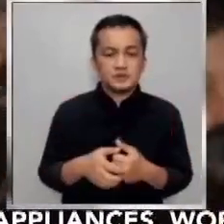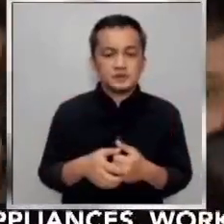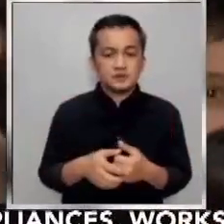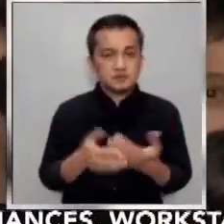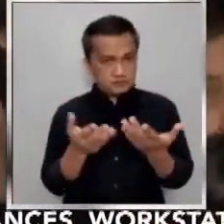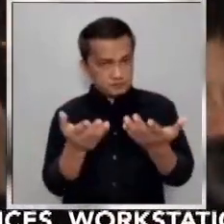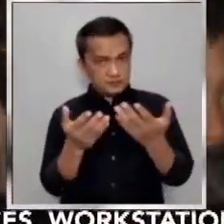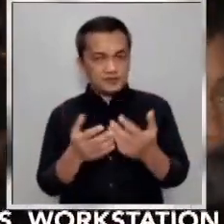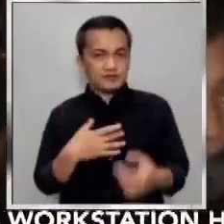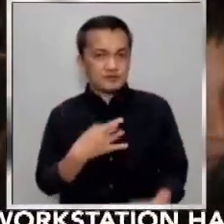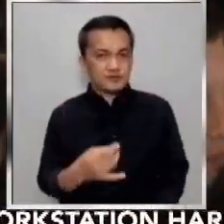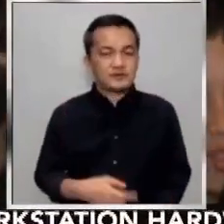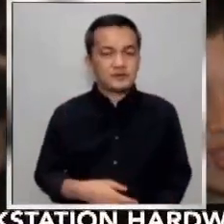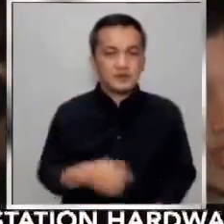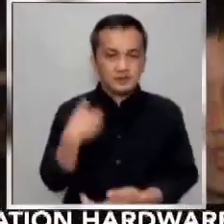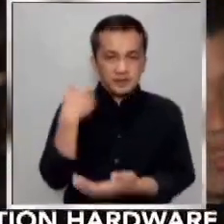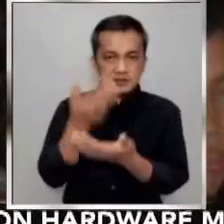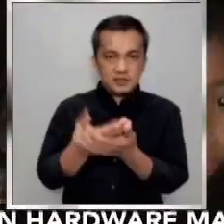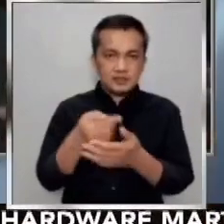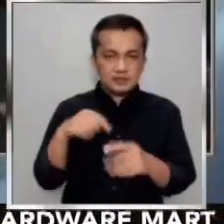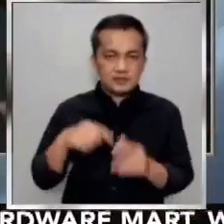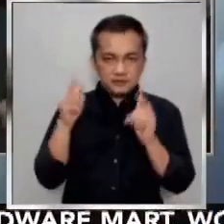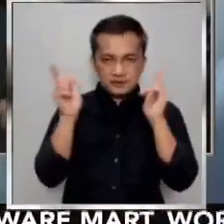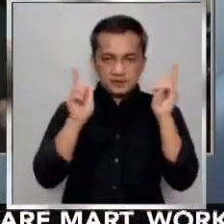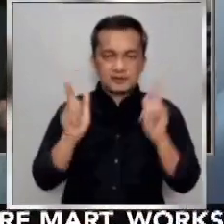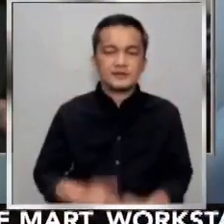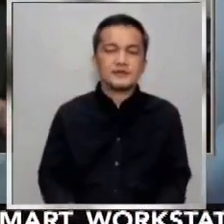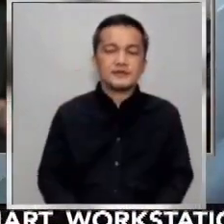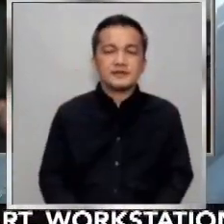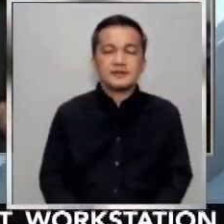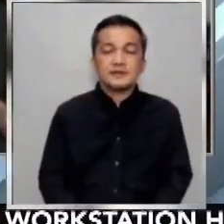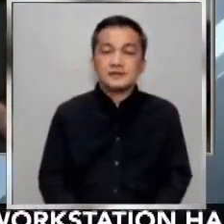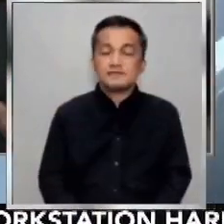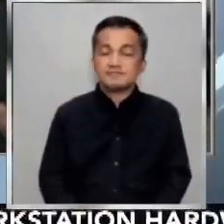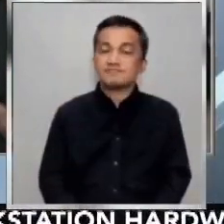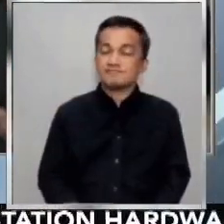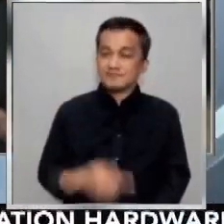ninyo pagdating nyo dito sa Luneta, Ivan. At pakiparating na